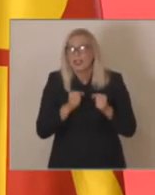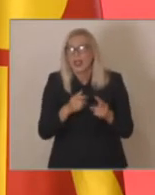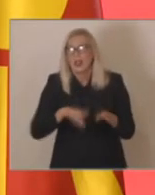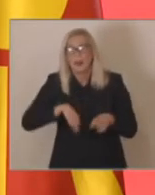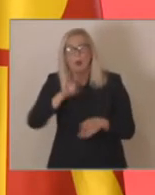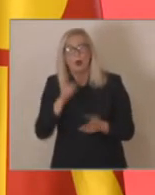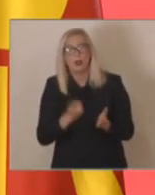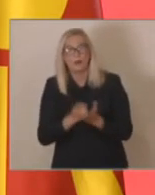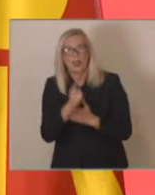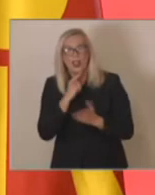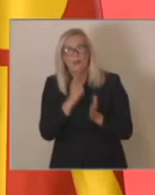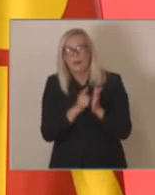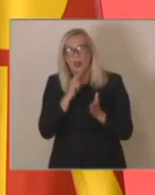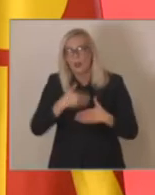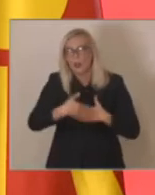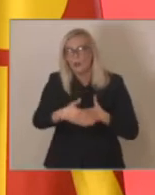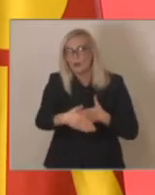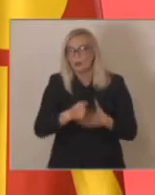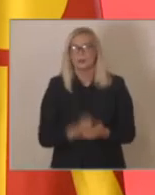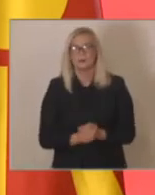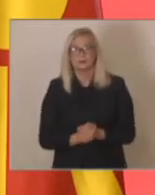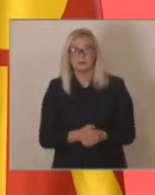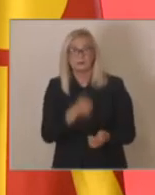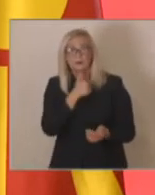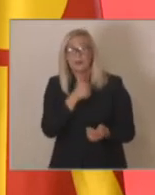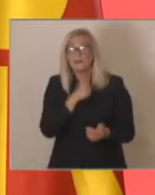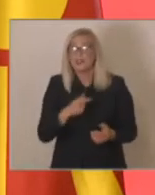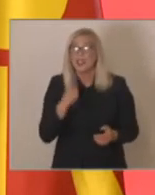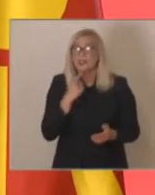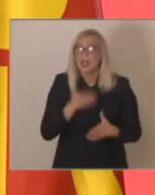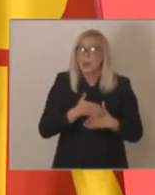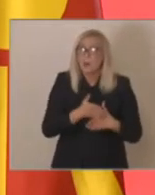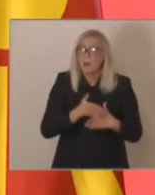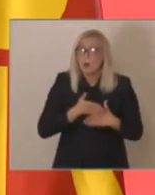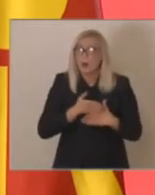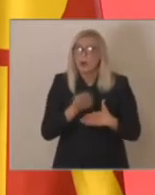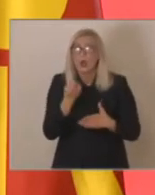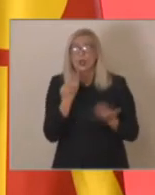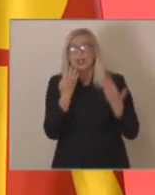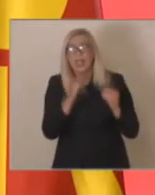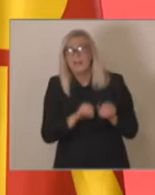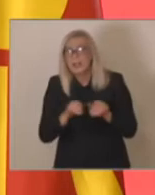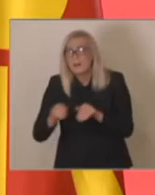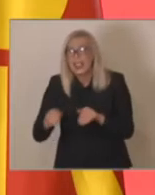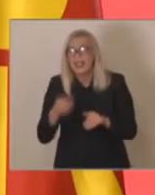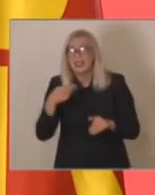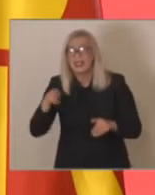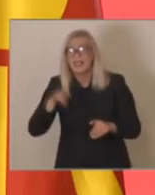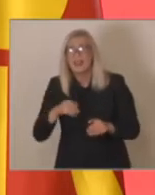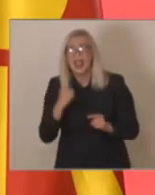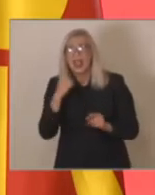периодот кој што предстои. Мобилизацијската финансиска подкрепа од 9 милиарди евра преку ИПА